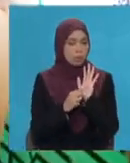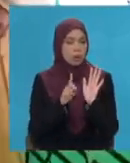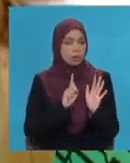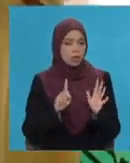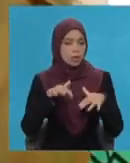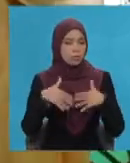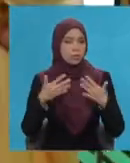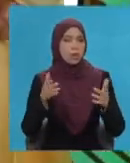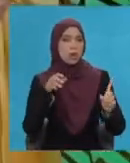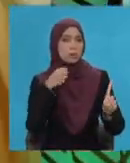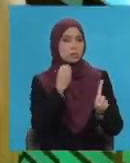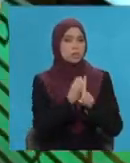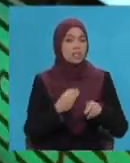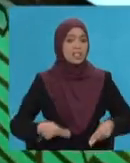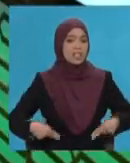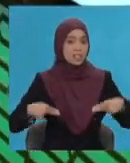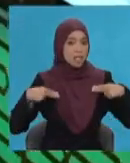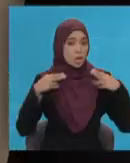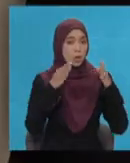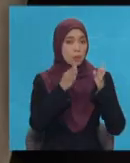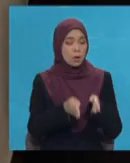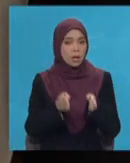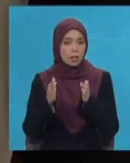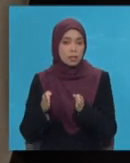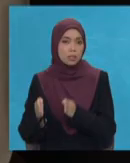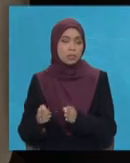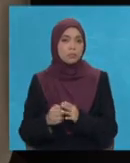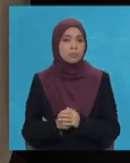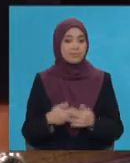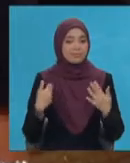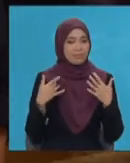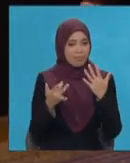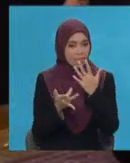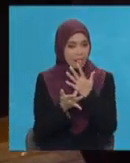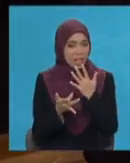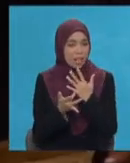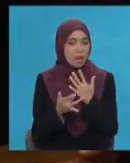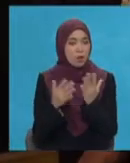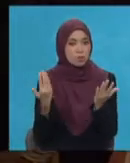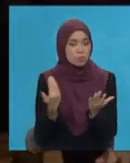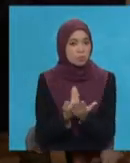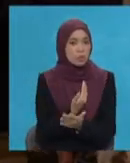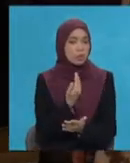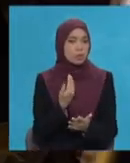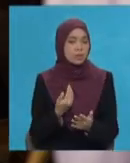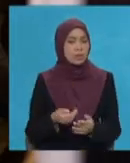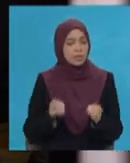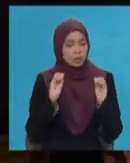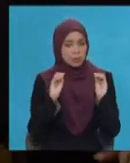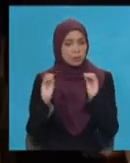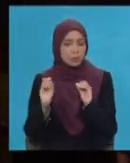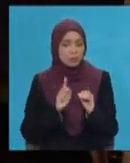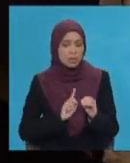menggunakan teknologi dan kaidah terkini dalam mempromosikan ajaran Islam yang murni musim ini juga mewujudkan